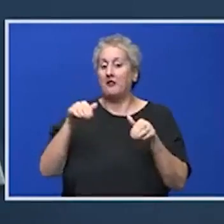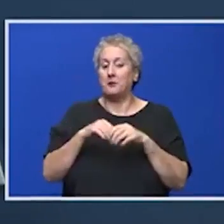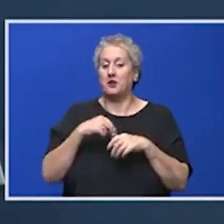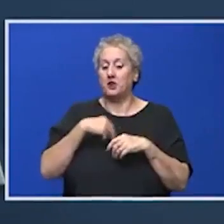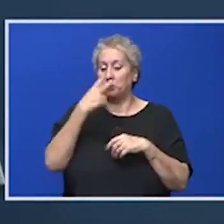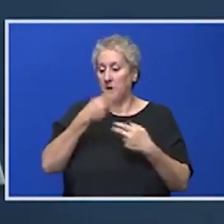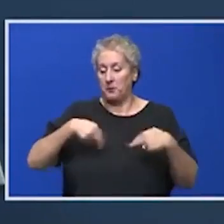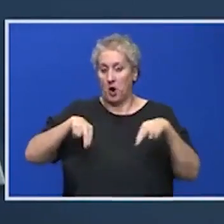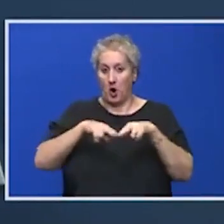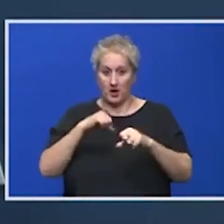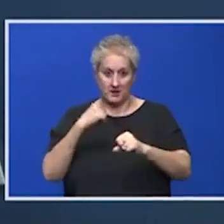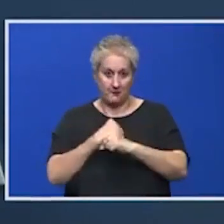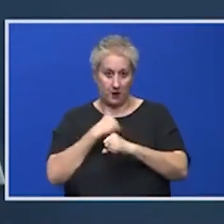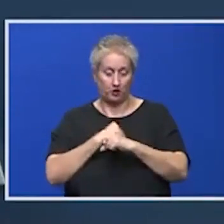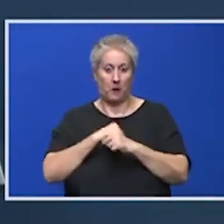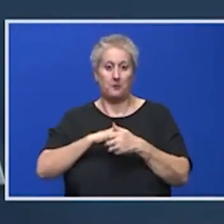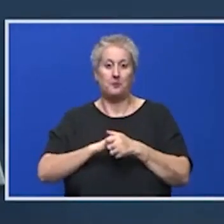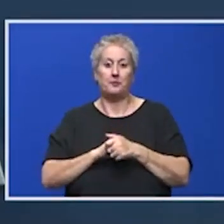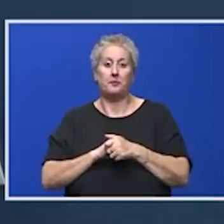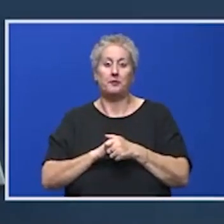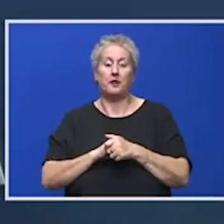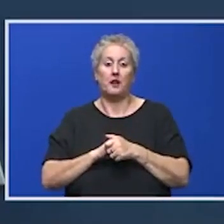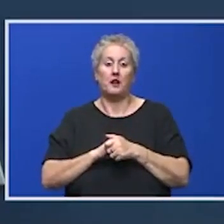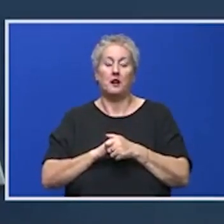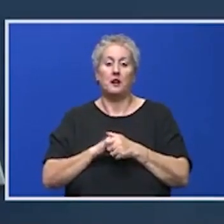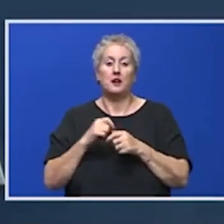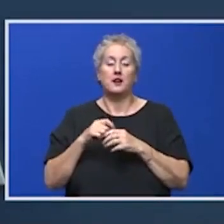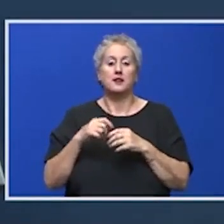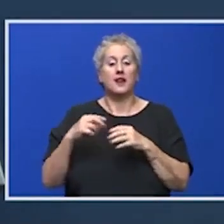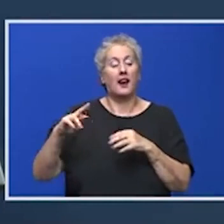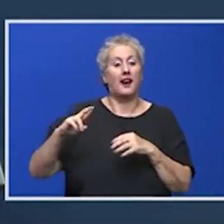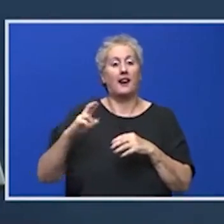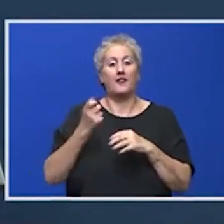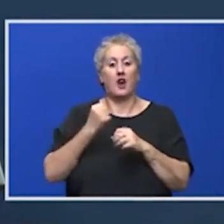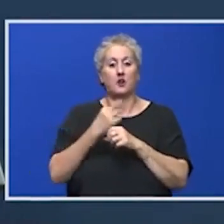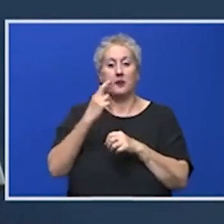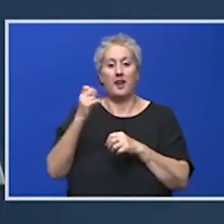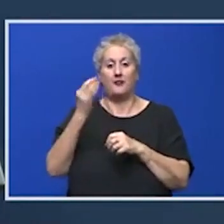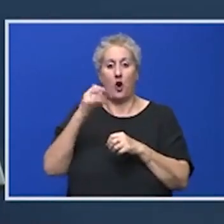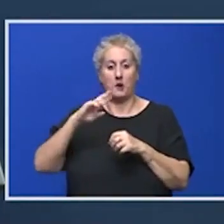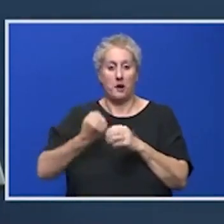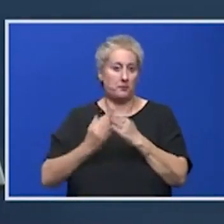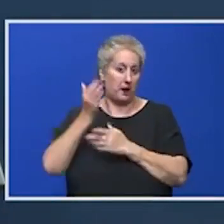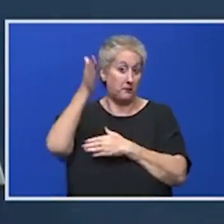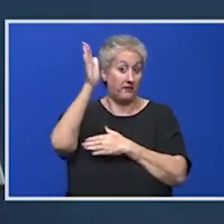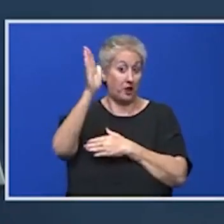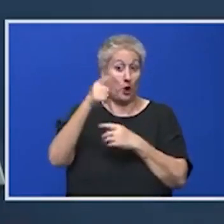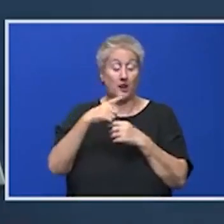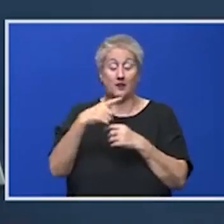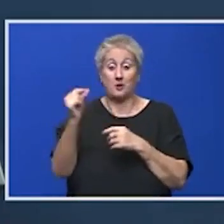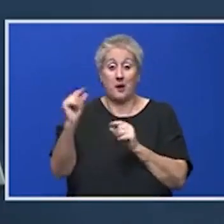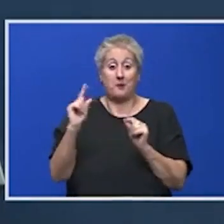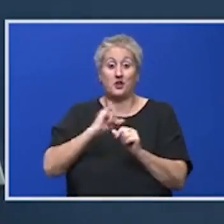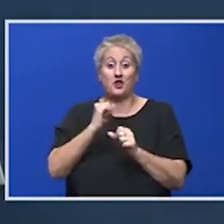Ceea ce putem noi să facem este să reformăm acest sistem și să modernizăm ca pe viitor să nu mai plece nimeni.